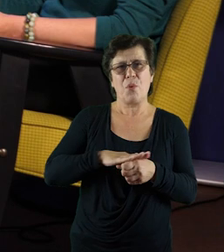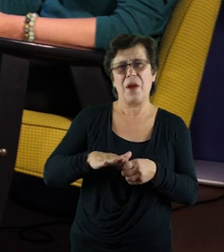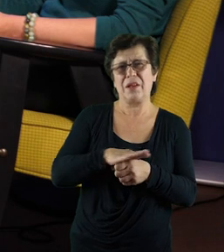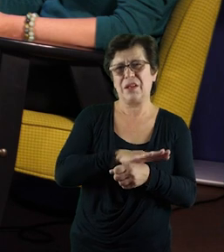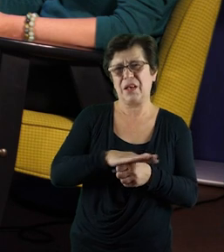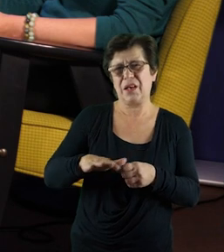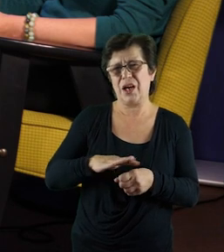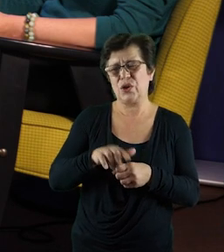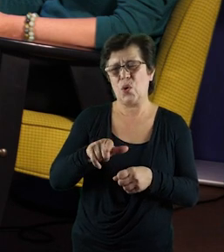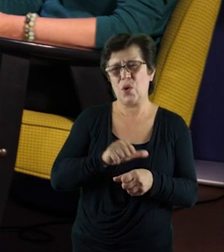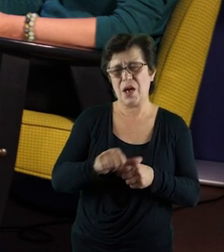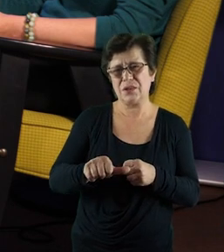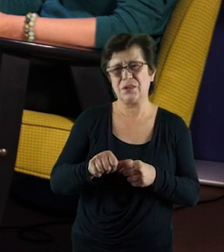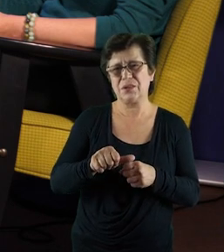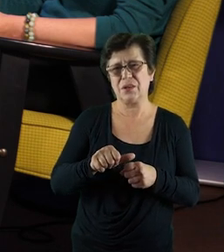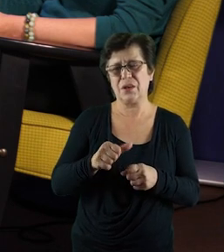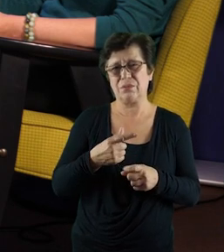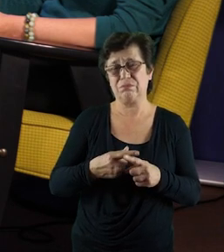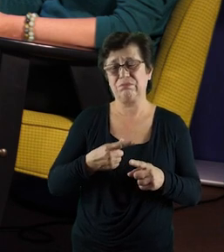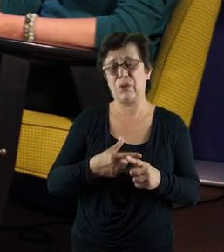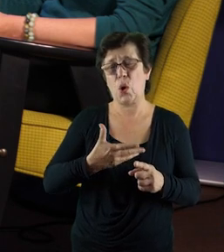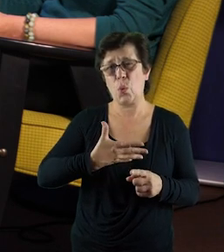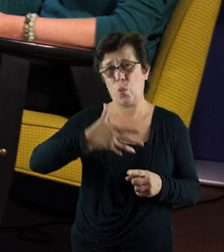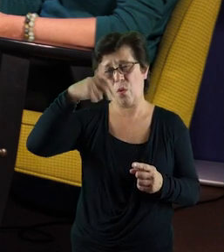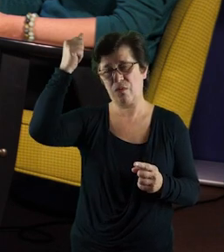element jakiejś takiej duchowości.